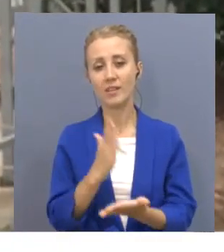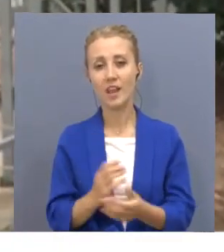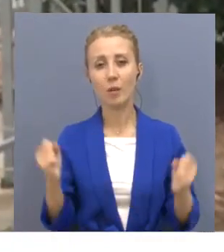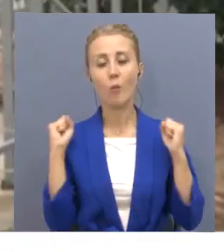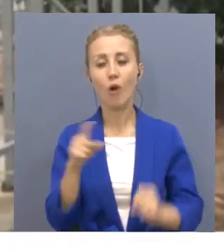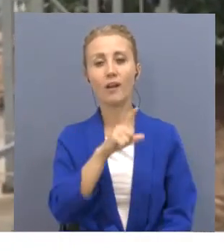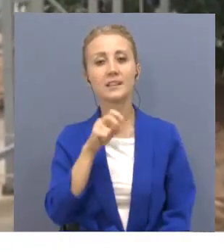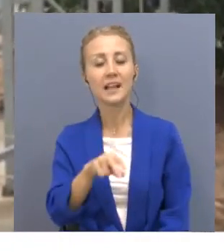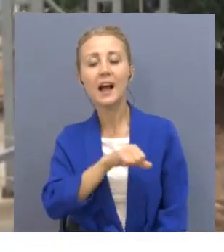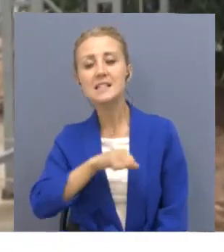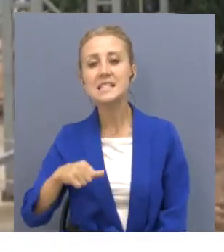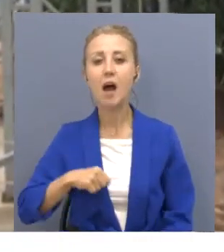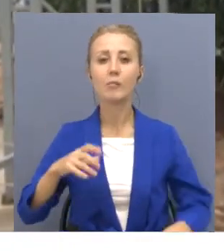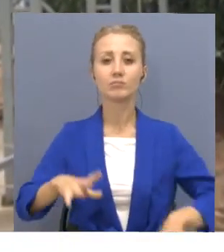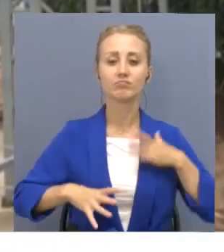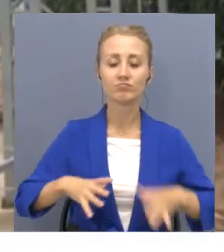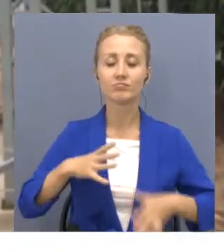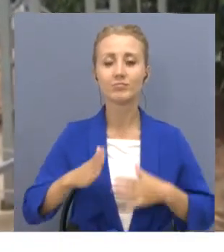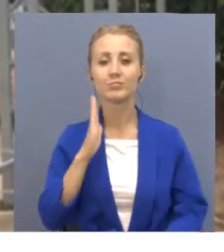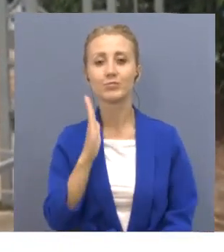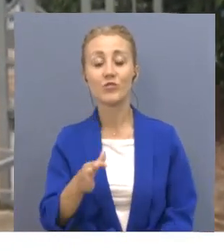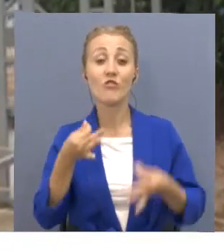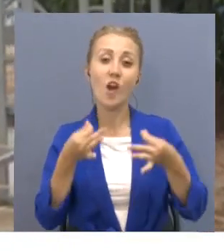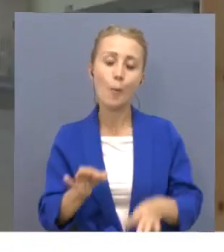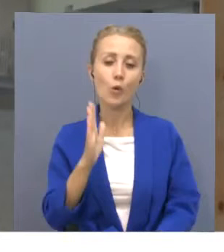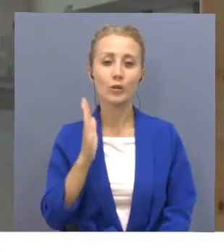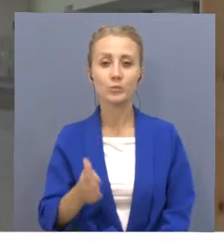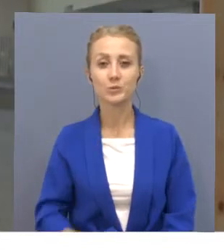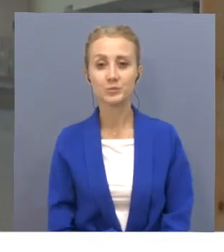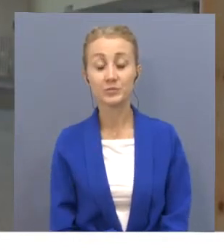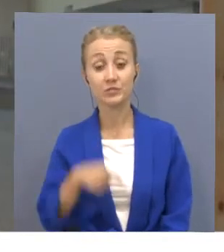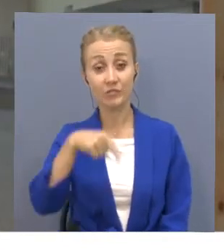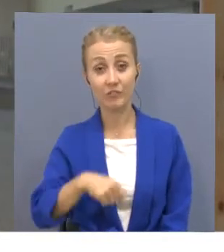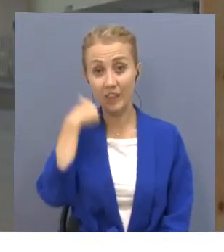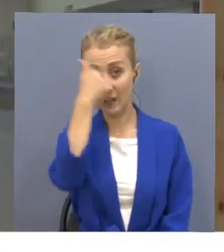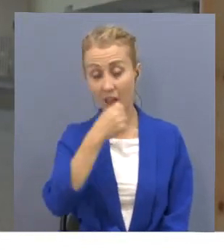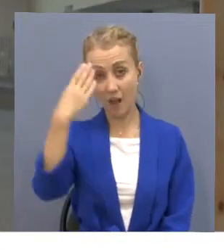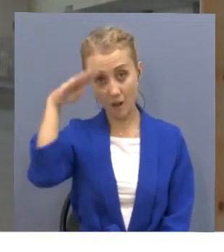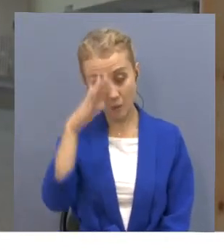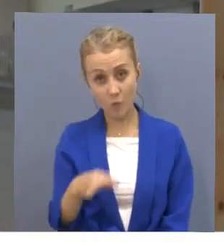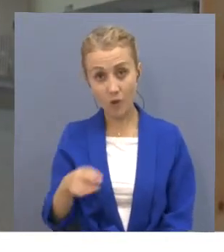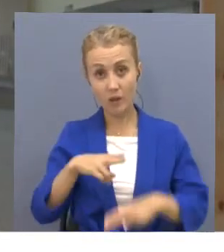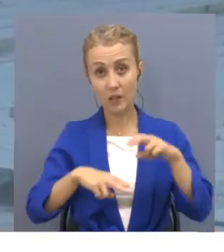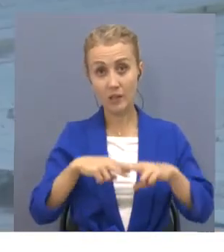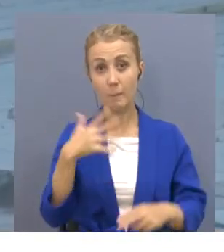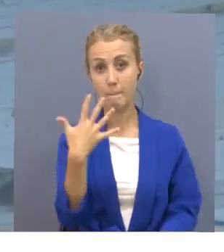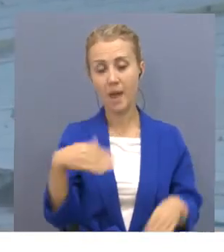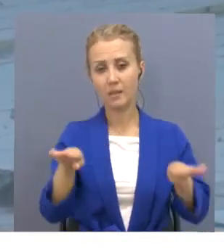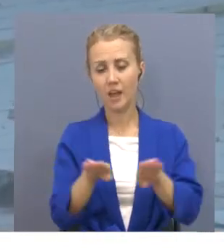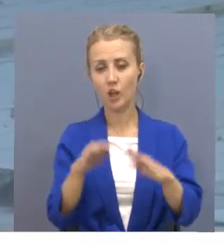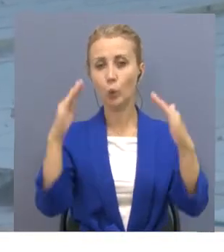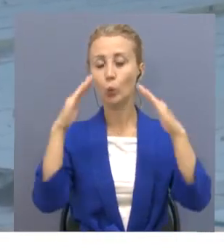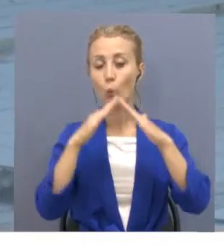спортзал, будем сами заниматься, уже свободно будет. В этом году по Акмолинской области строится 5 таких